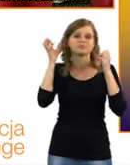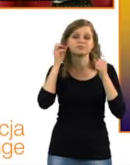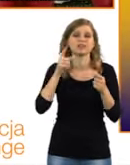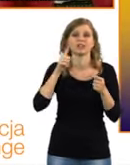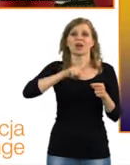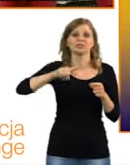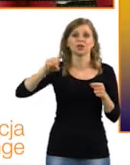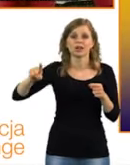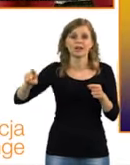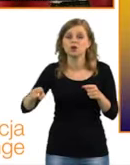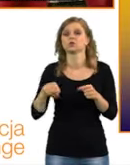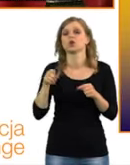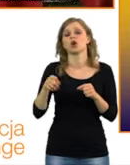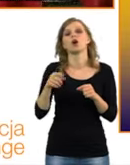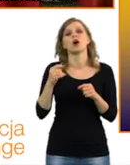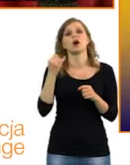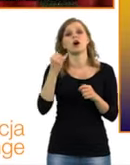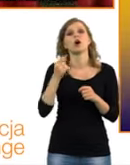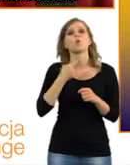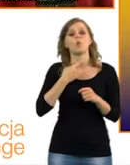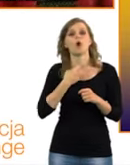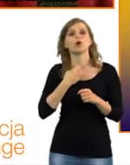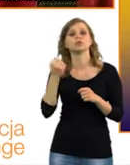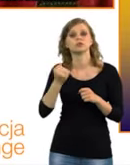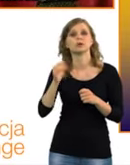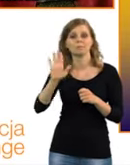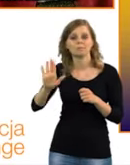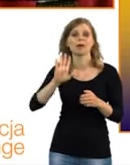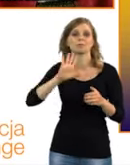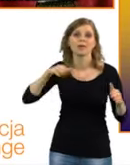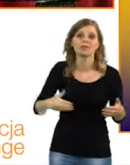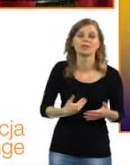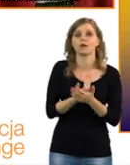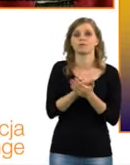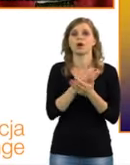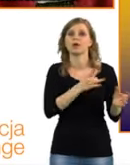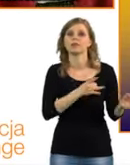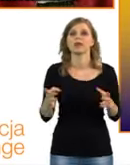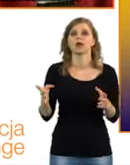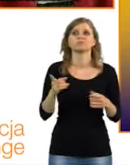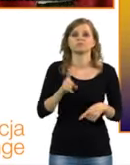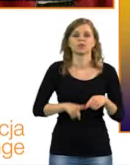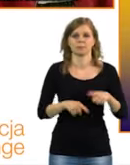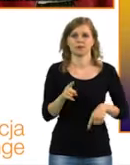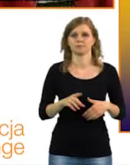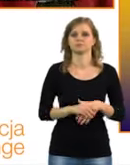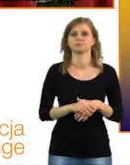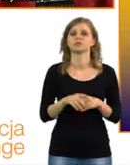nieodbieranych, wówczas pojawiają się one w głosie na nowo, natychmiast i